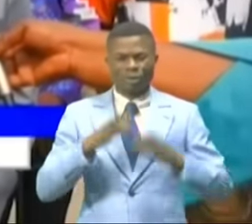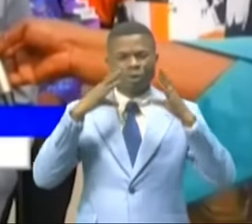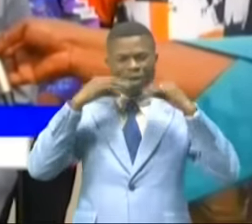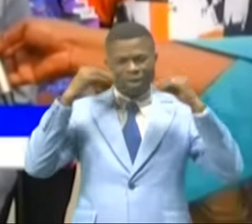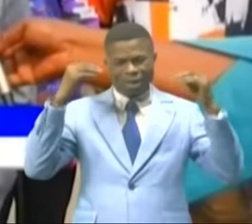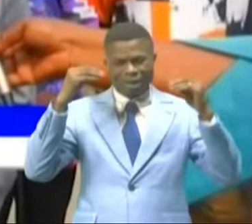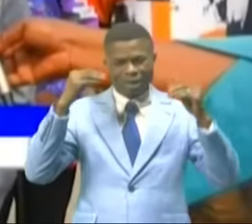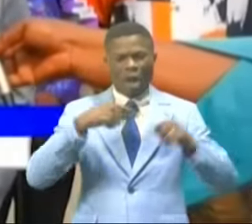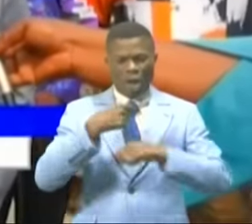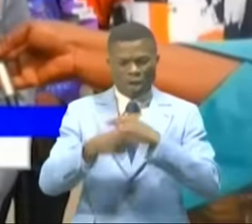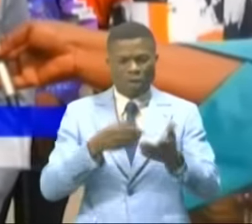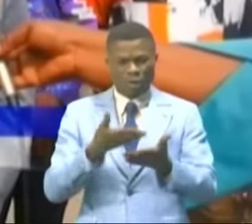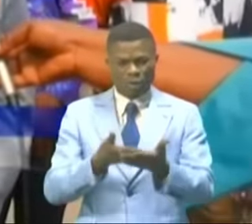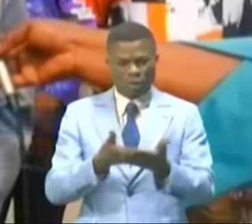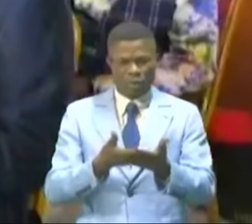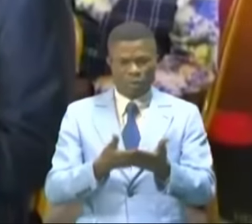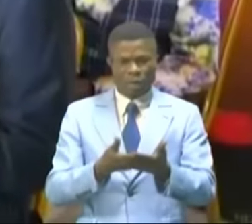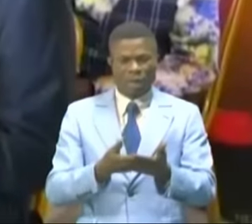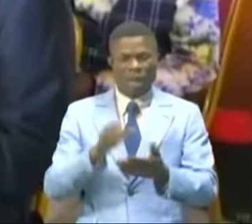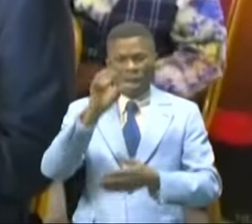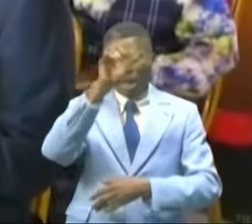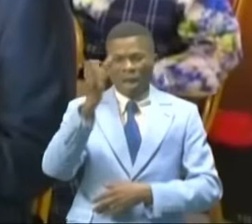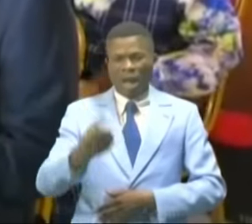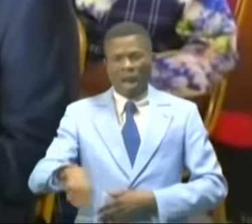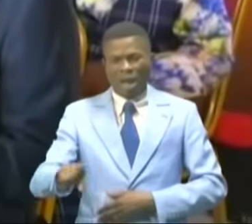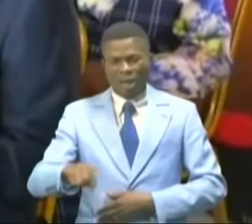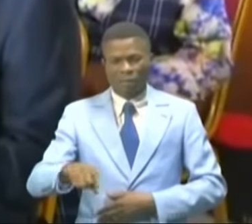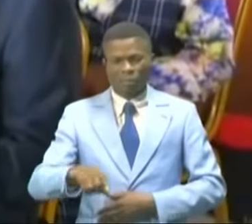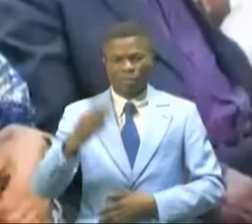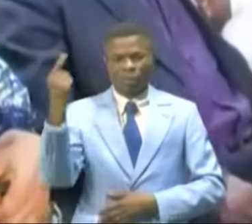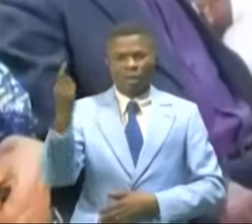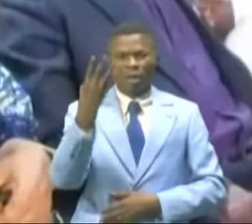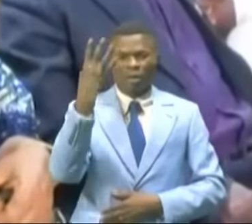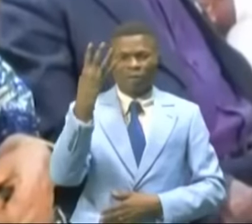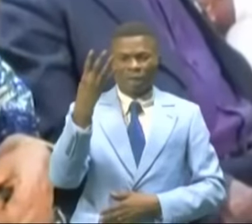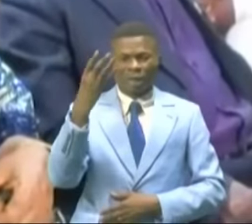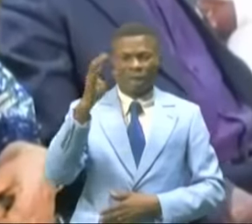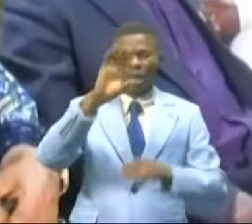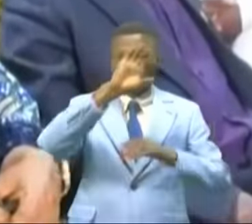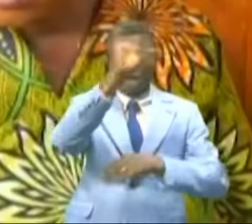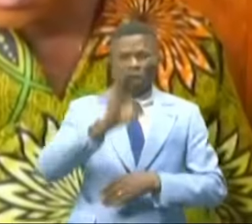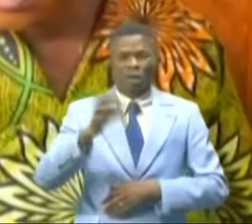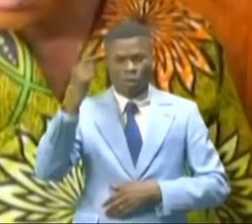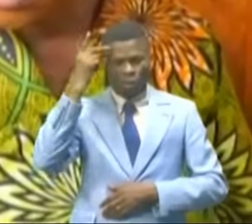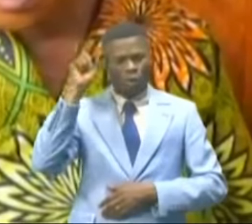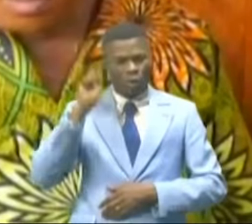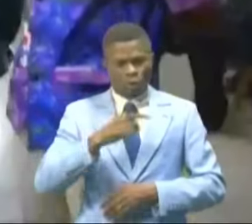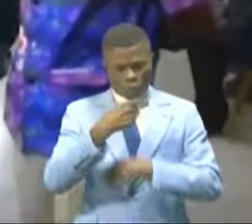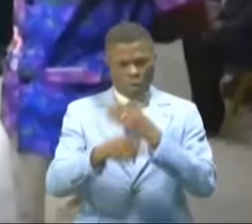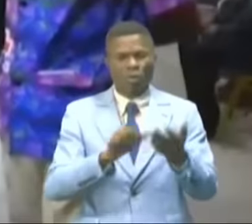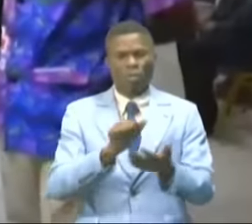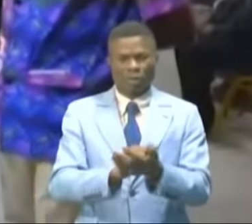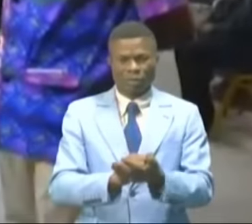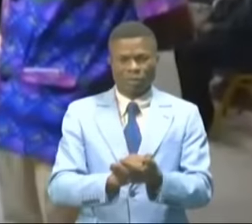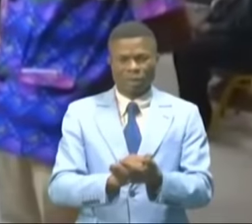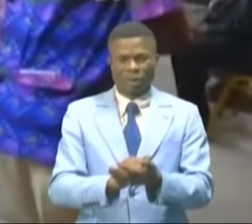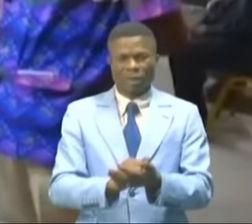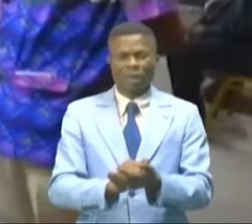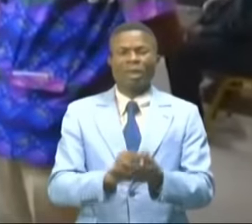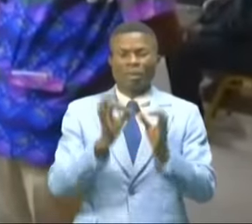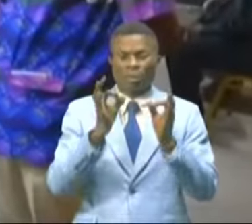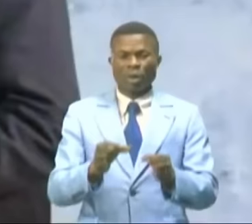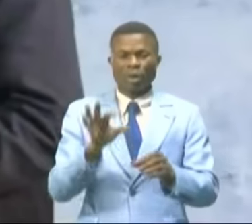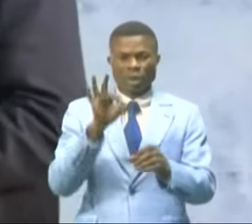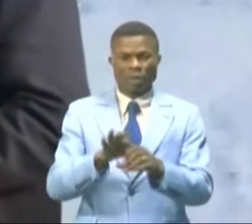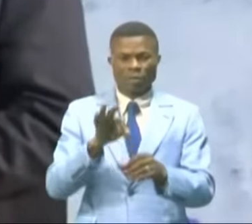coup d'envoi que nous venons de donner à l'EMBE. Toutes les 24 municipalités de Kinshasa sont concernées par ces assemblées communales. Les élus